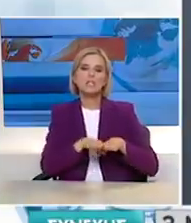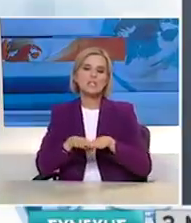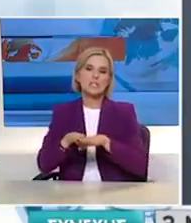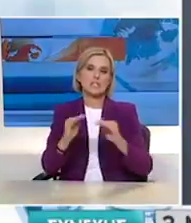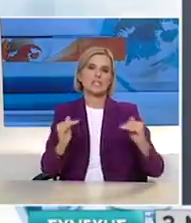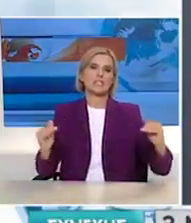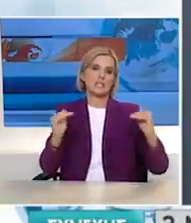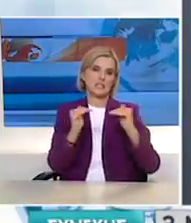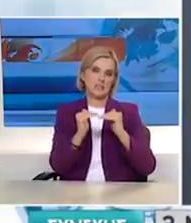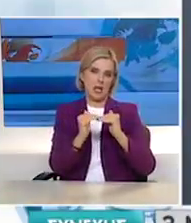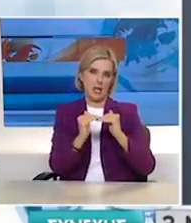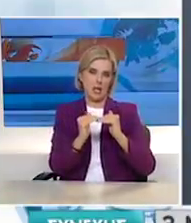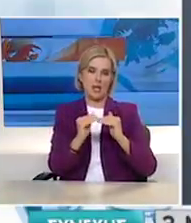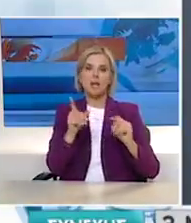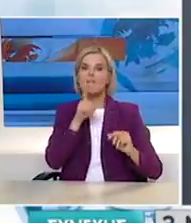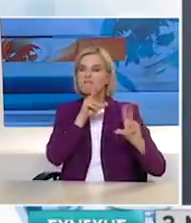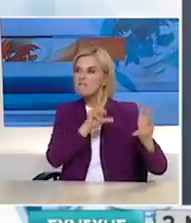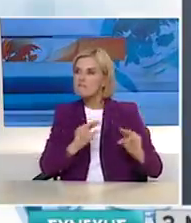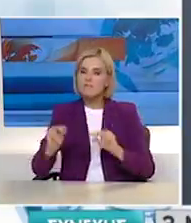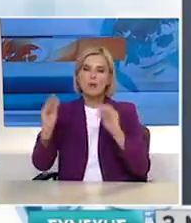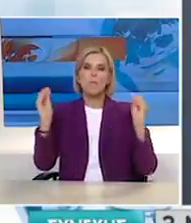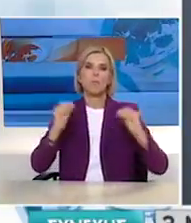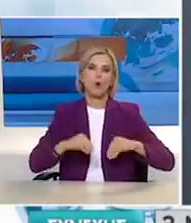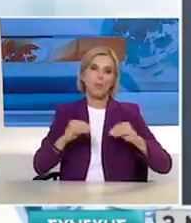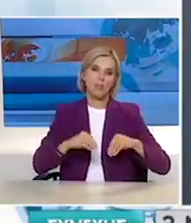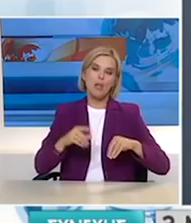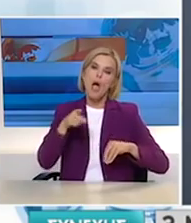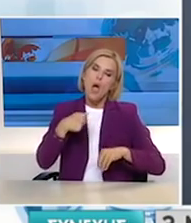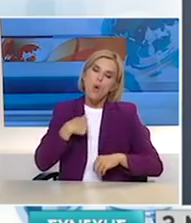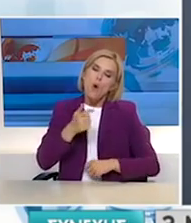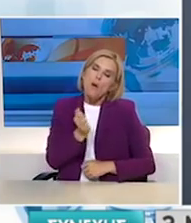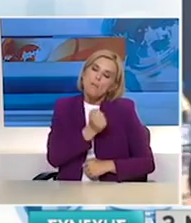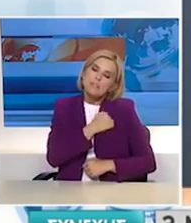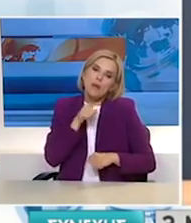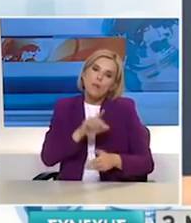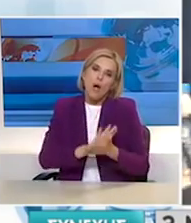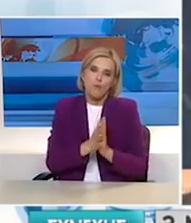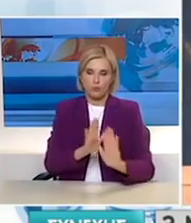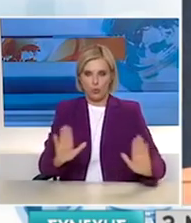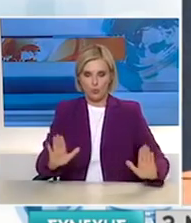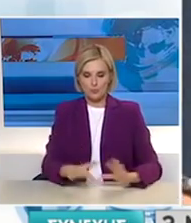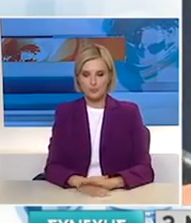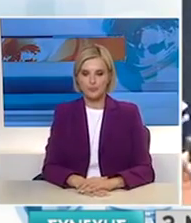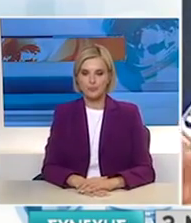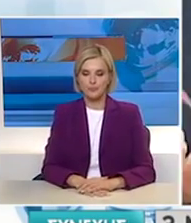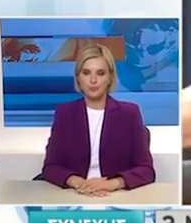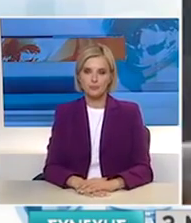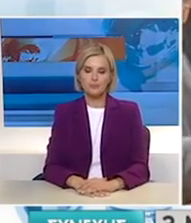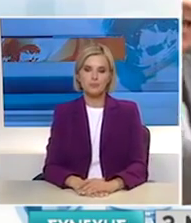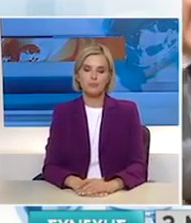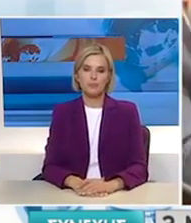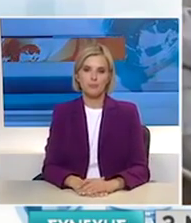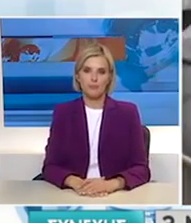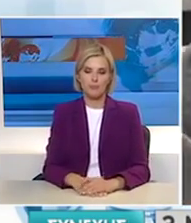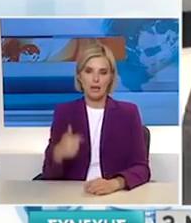διαδικασίες κοινής προμήθειας. Αυτό θέλω να πιστεύω. Δεν ξέρω αν θα γίνει. Ναι, αυτό που ήθελα να προσθέσω είναι στα